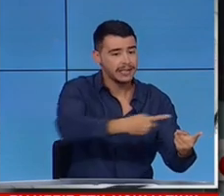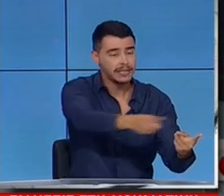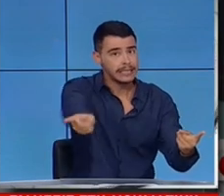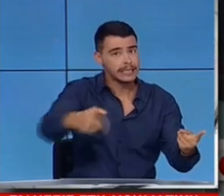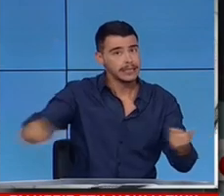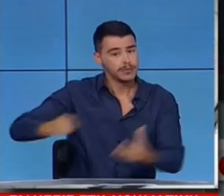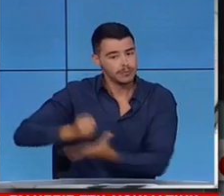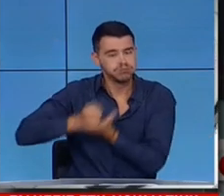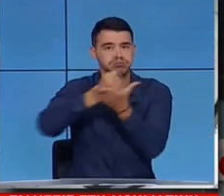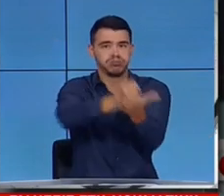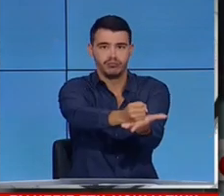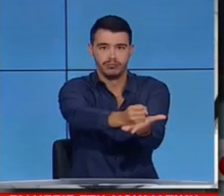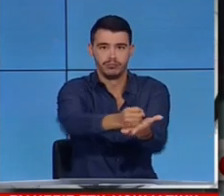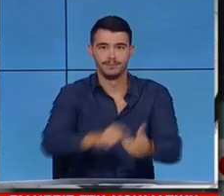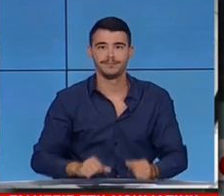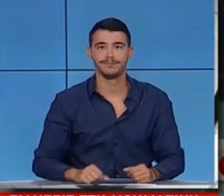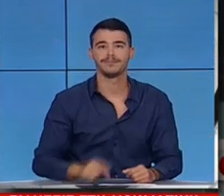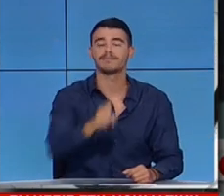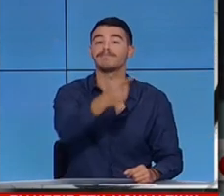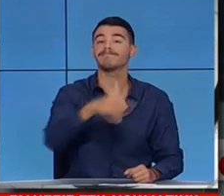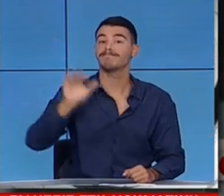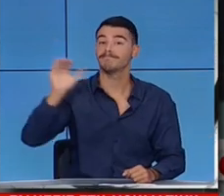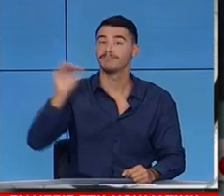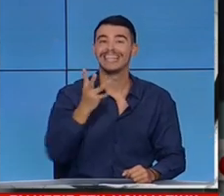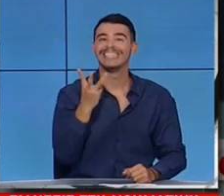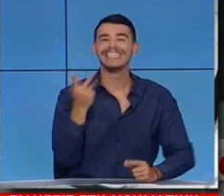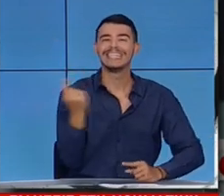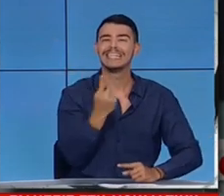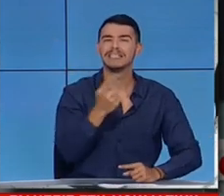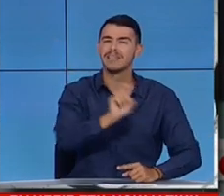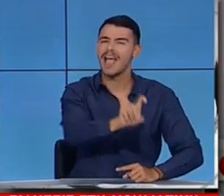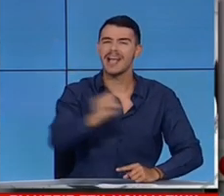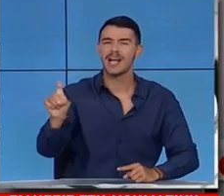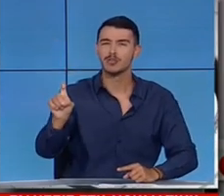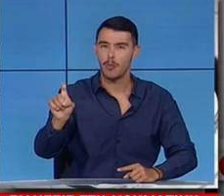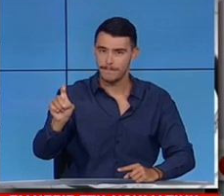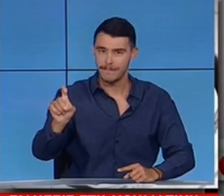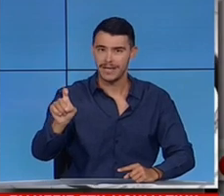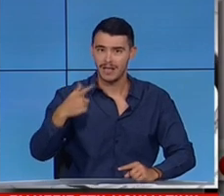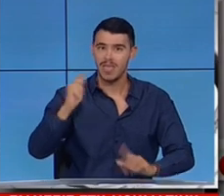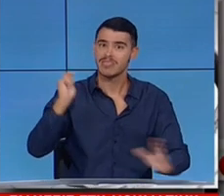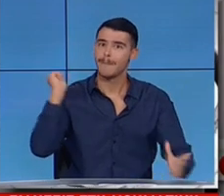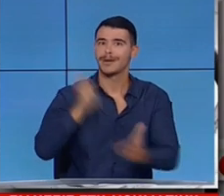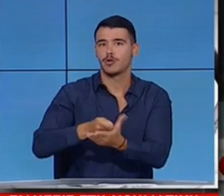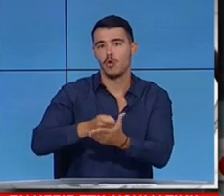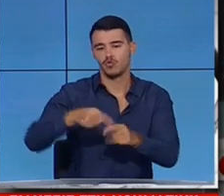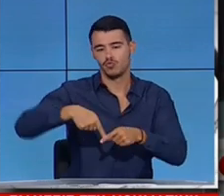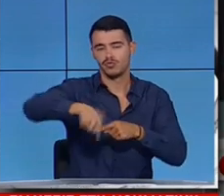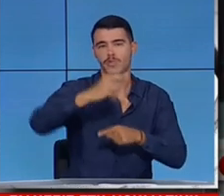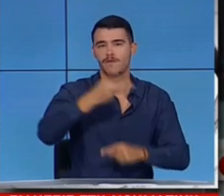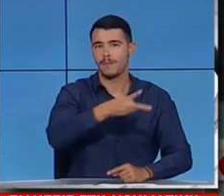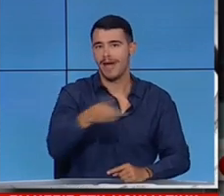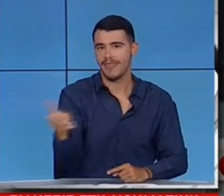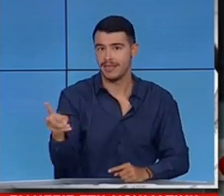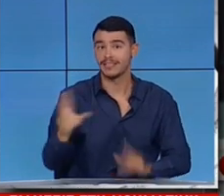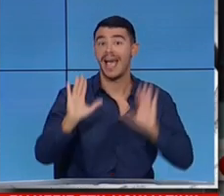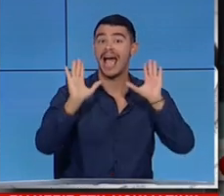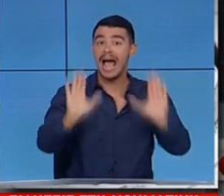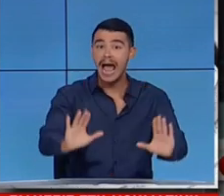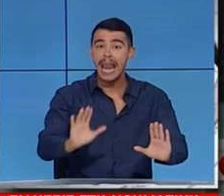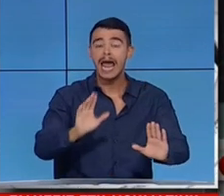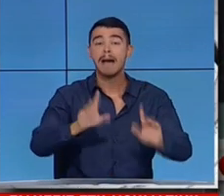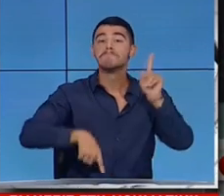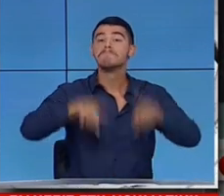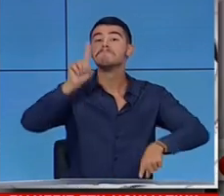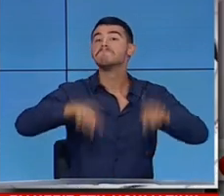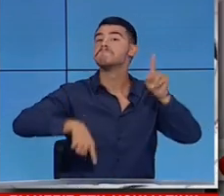καταβληθούν μέσα στις επόμενες 15 μέρες. Τα κανάλια τώρα που δεν έχουν άδεια, όπως είναι το Μέγκα, και είναι ένα μεγάλο ερώτημα. Τι θα γίνει,